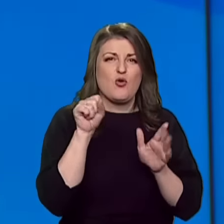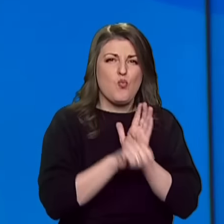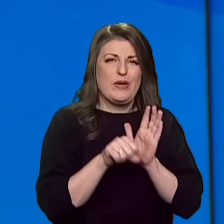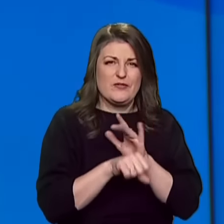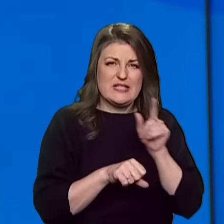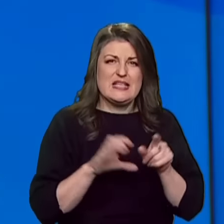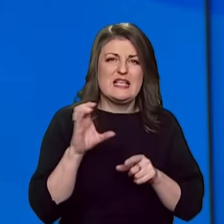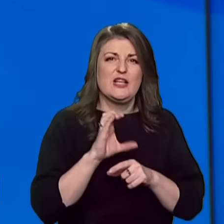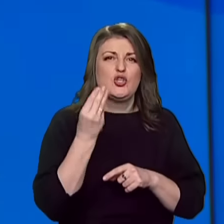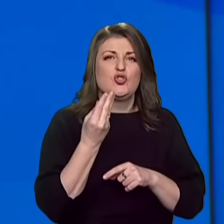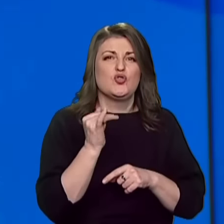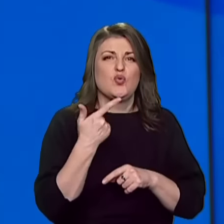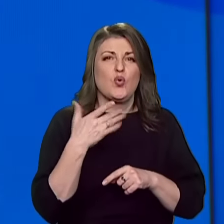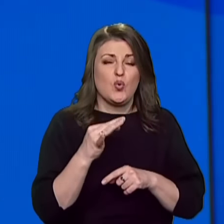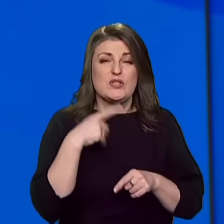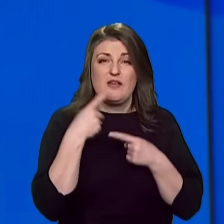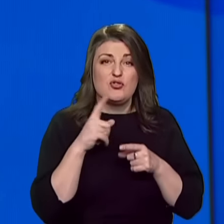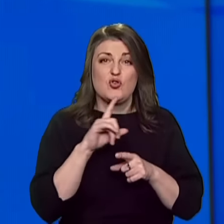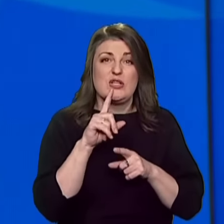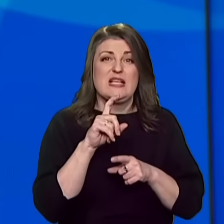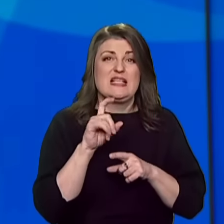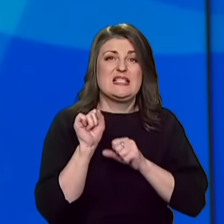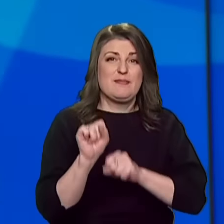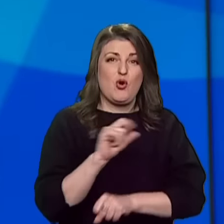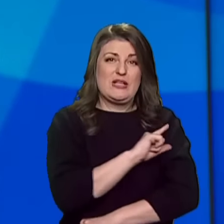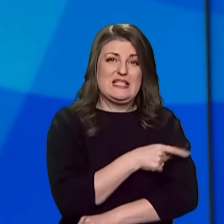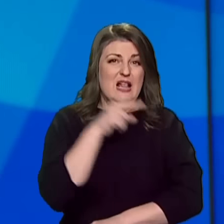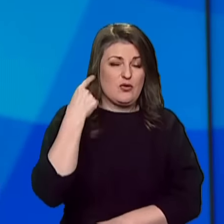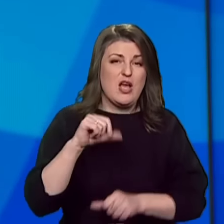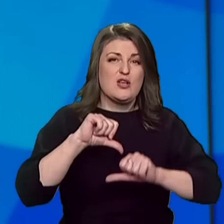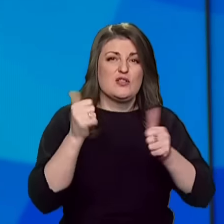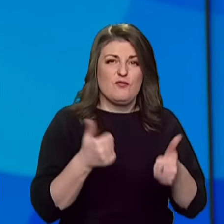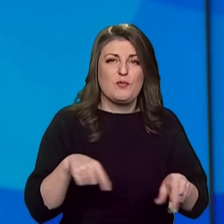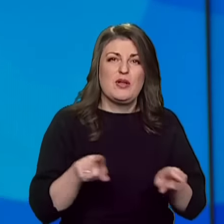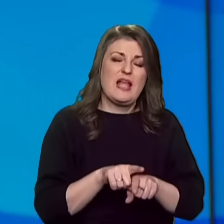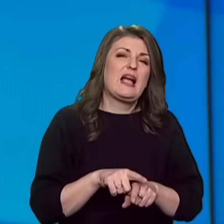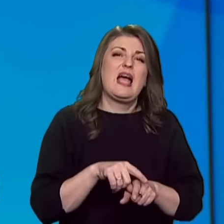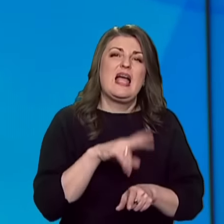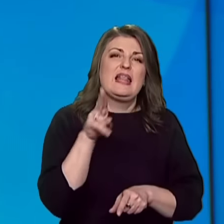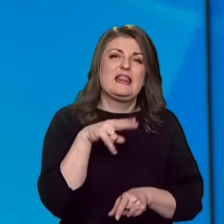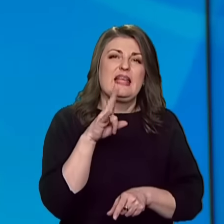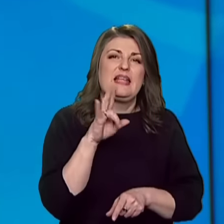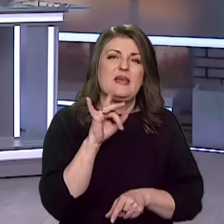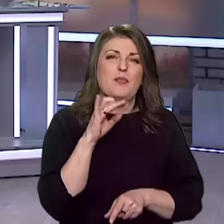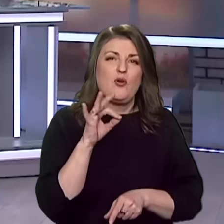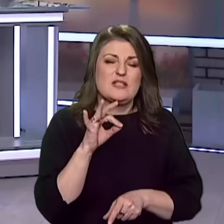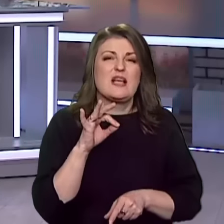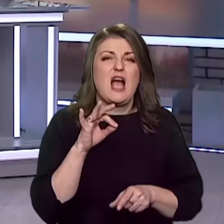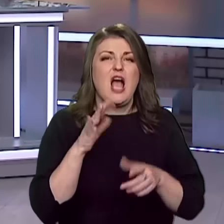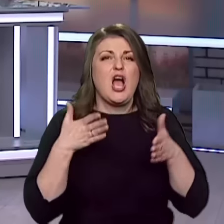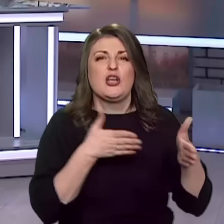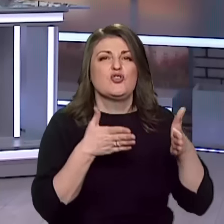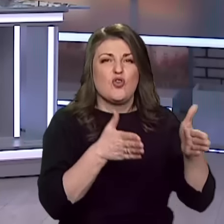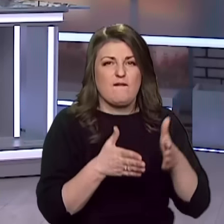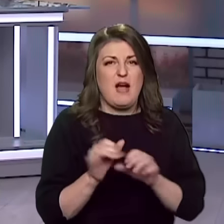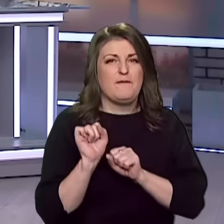країни-вбивці Сергій Шойгу заявив, що у Збройних силах Росії сформували так звану Дніпровську річкову флотилію. Про це пишуть пропагандистські видання ТАСС